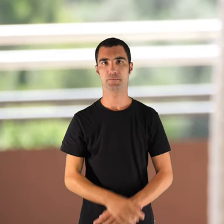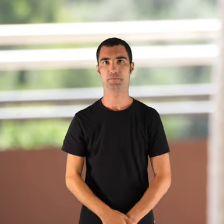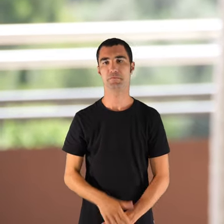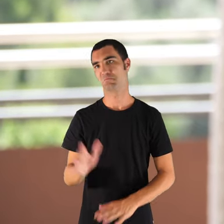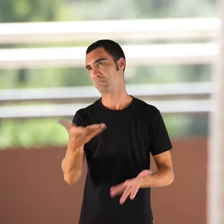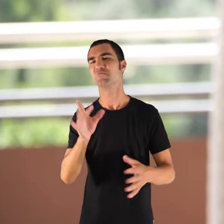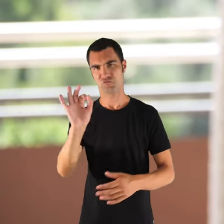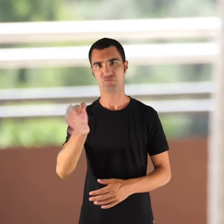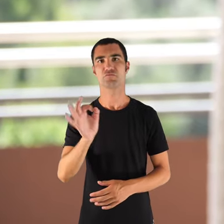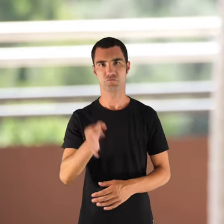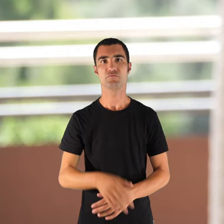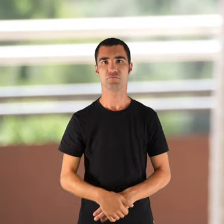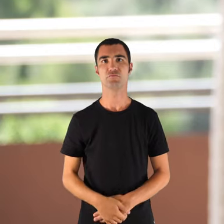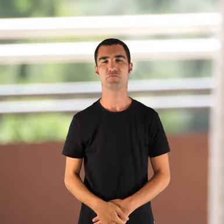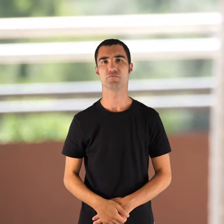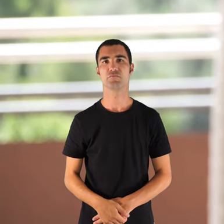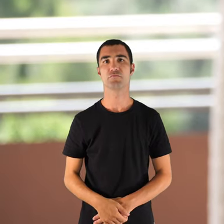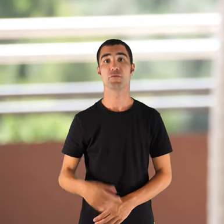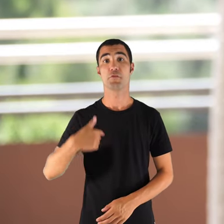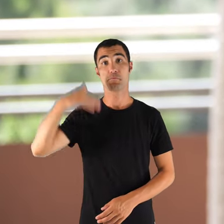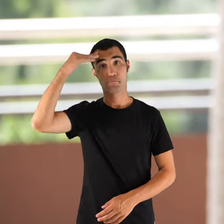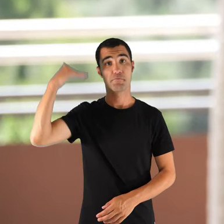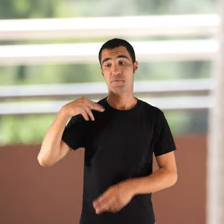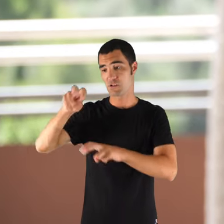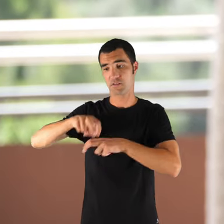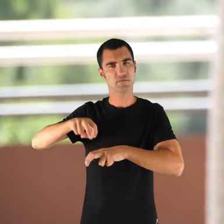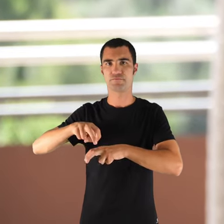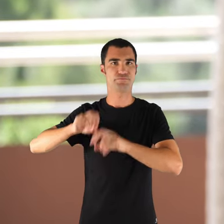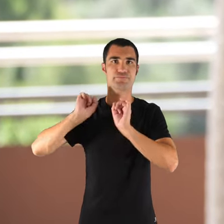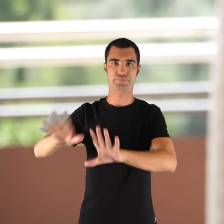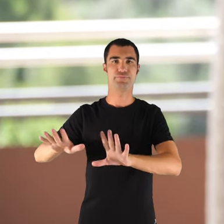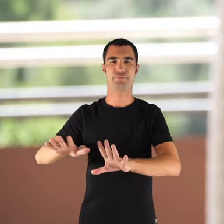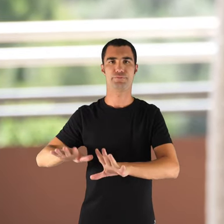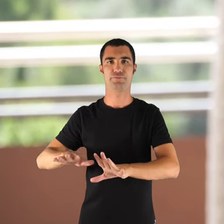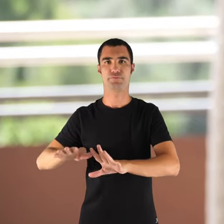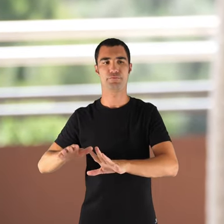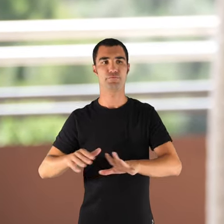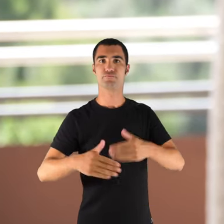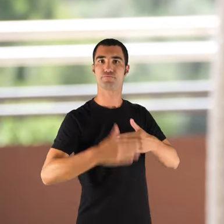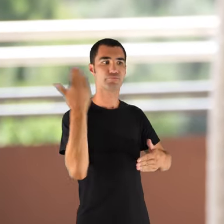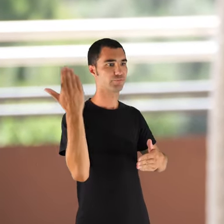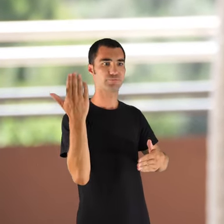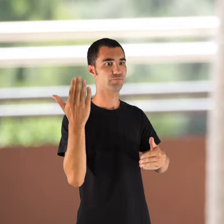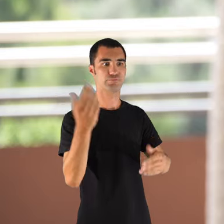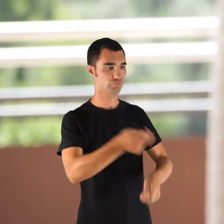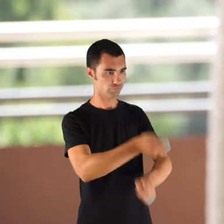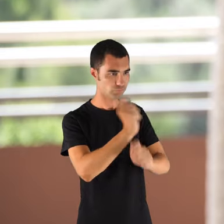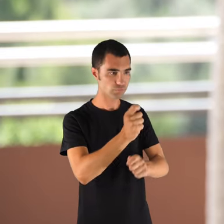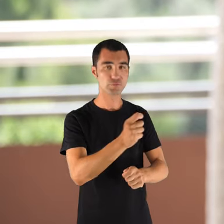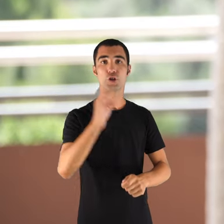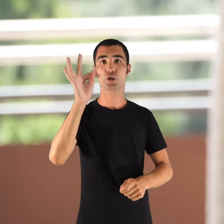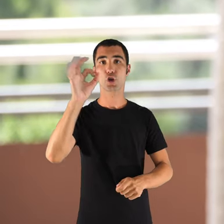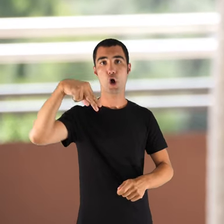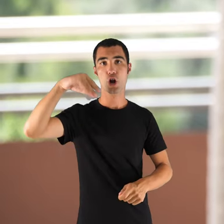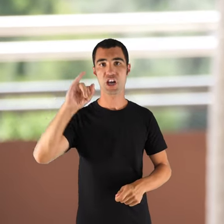Sí, vaig deixar de fer de pagès i vaig començar a pescar amb Antoni Blau,